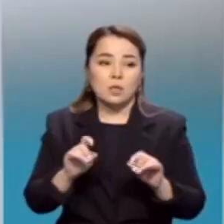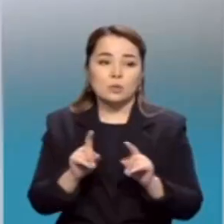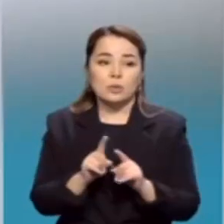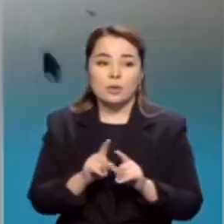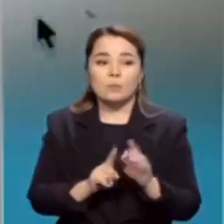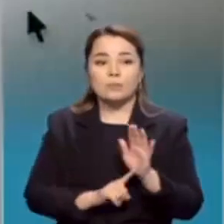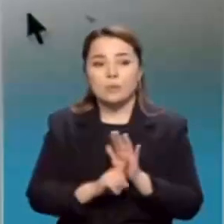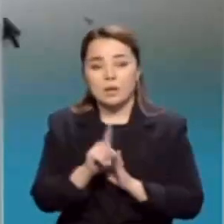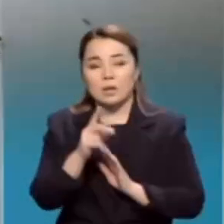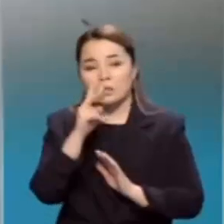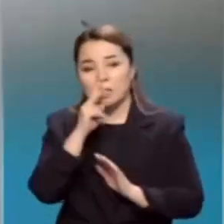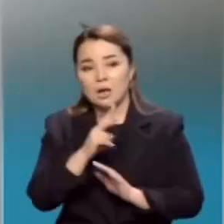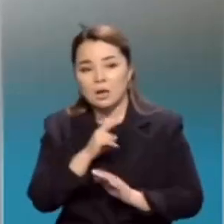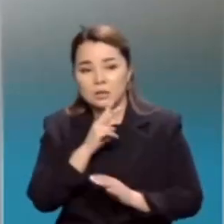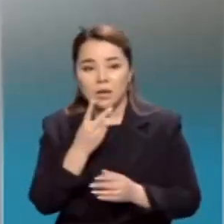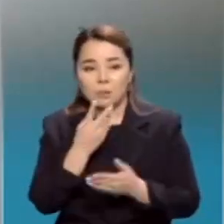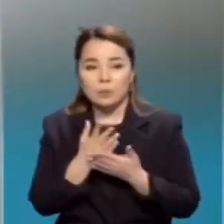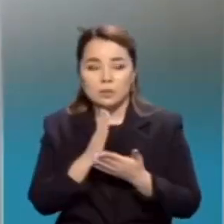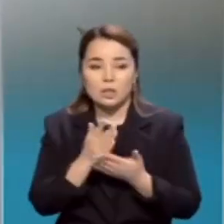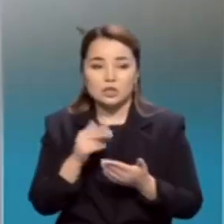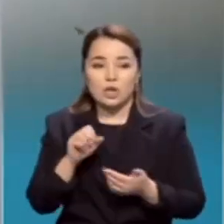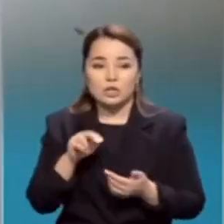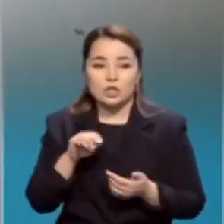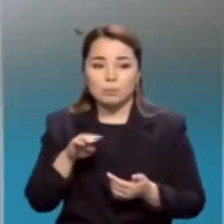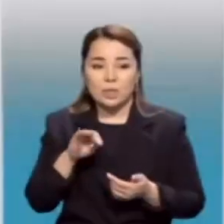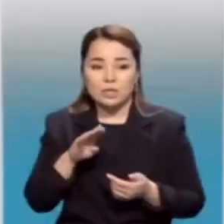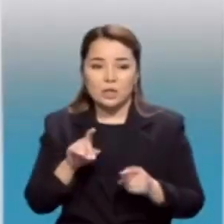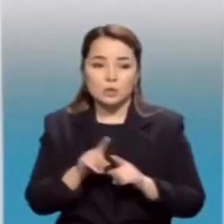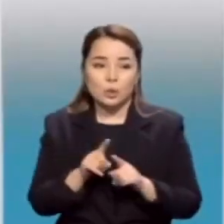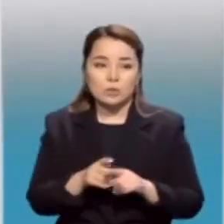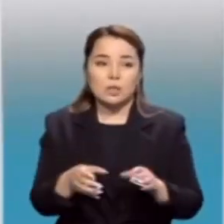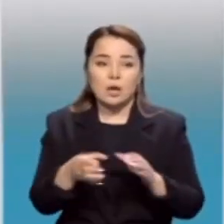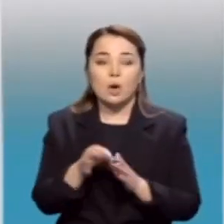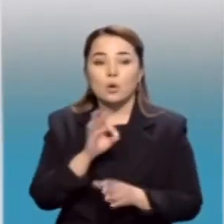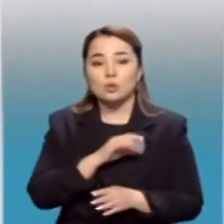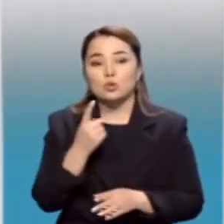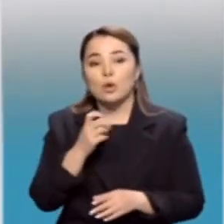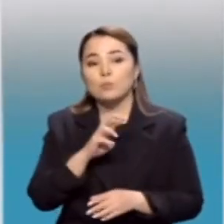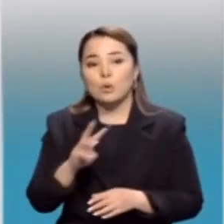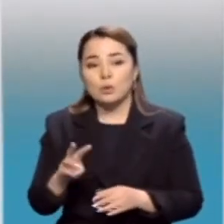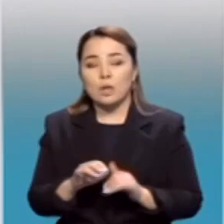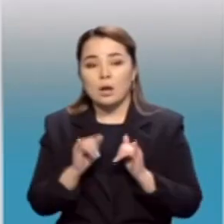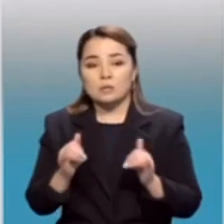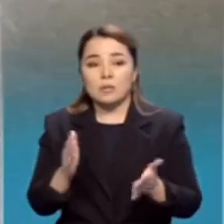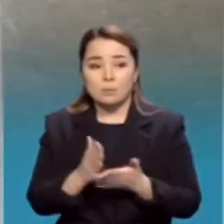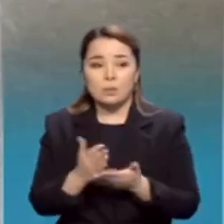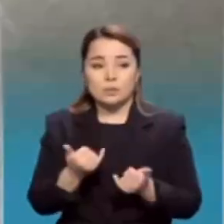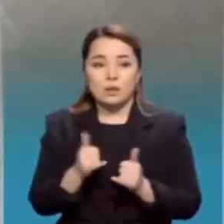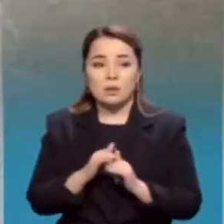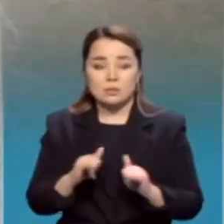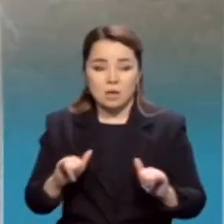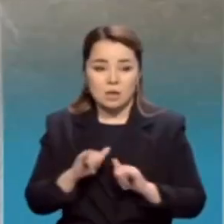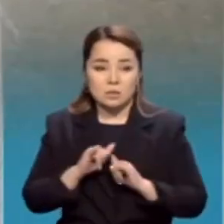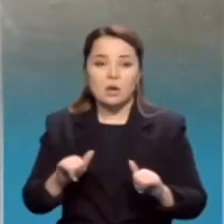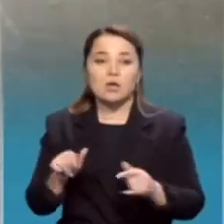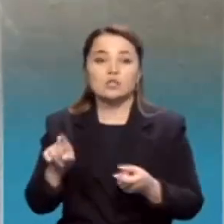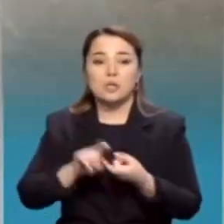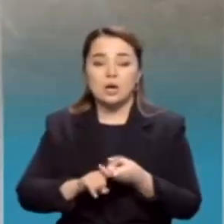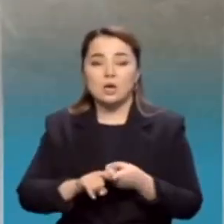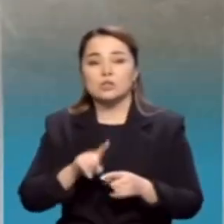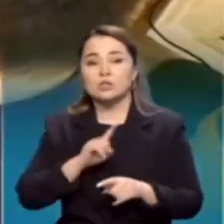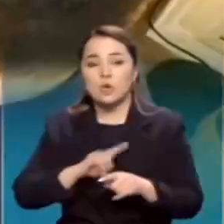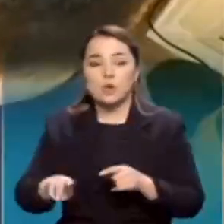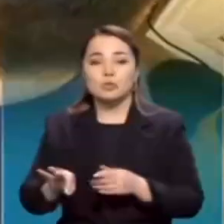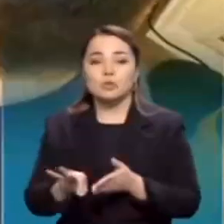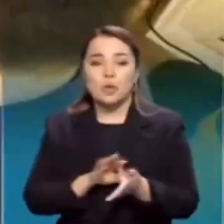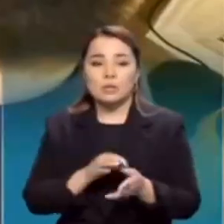іске қосылғанына 2 ай ғана болса да, ChatGPT-ді қолданушылар қатары 100 миллионнан асты. Яғни таралу жылдамдығы бойынша Instagram